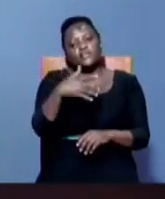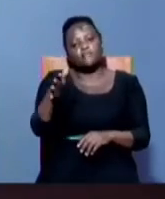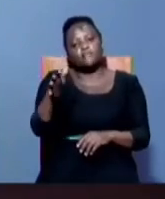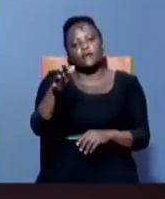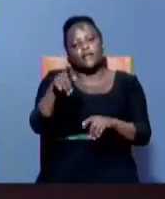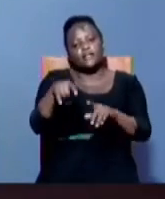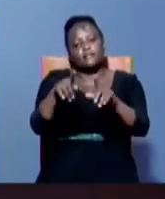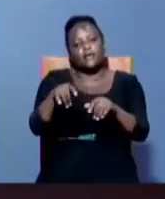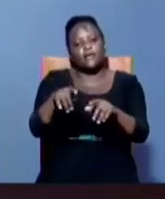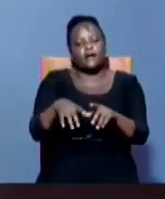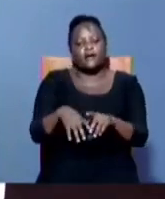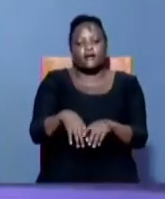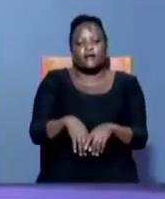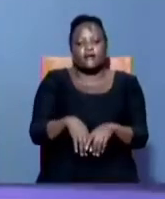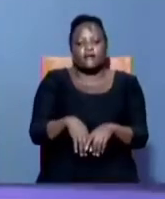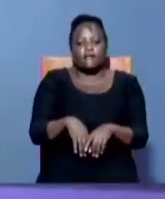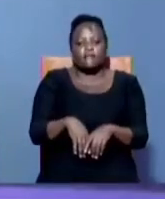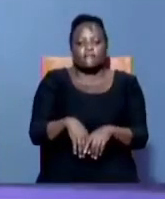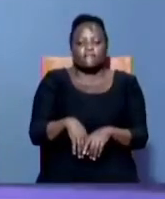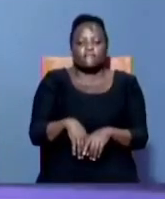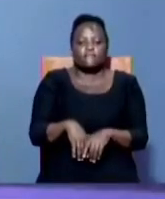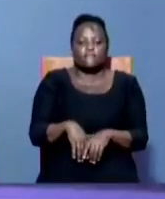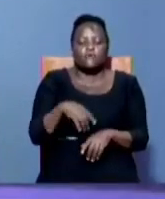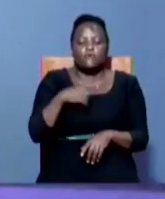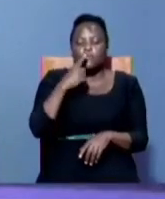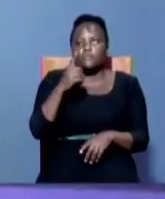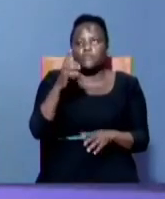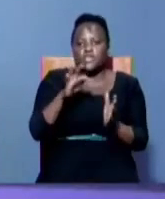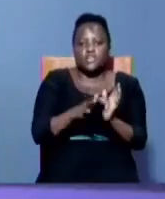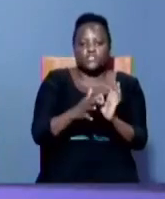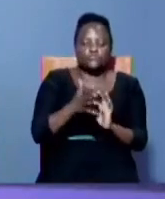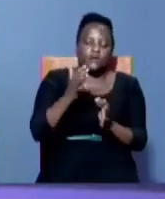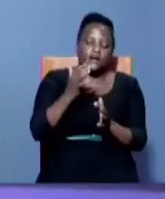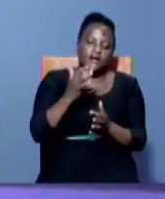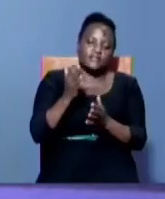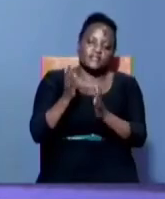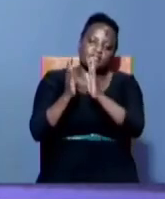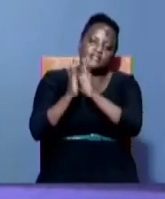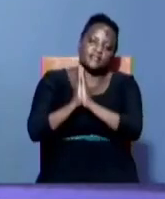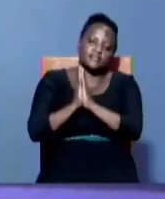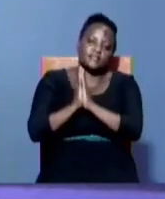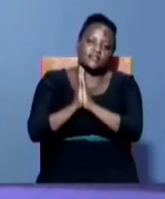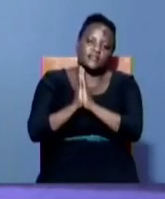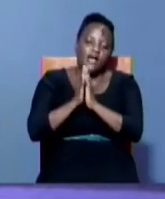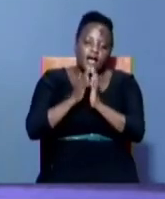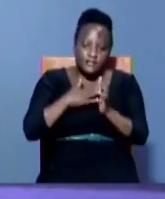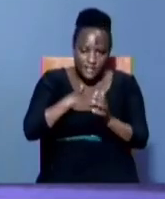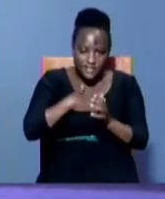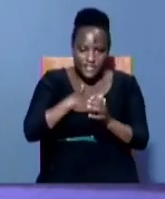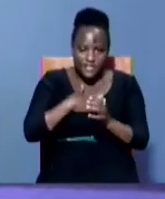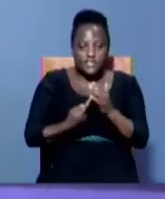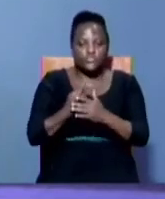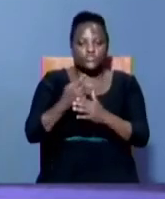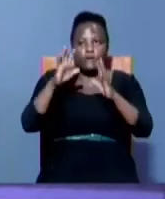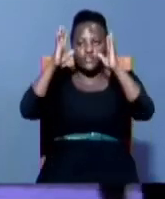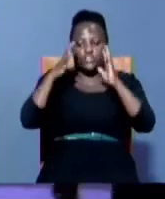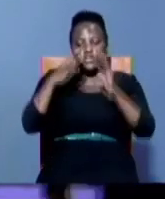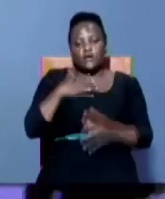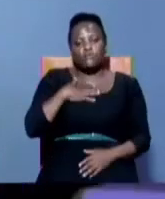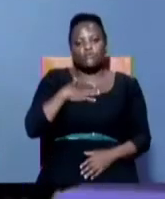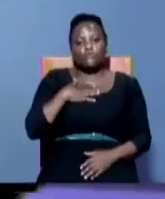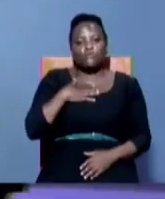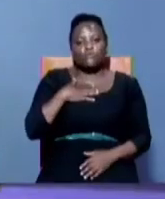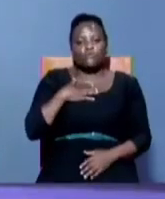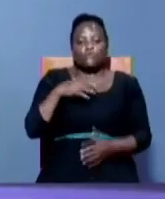ulipo, tembea kwamba Yesu asante, natoa maisha yangu. Neema na sheria ya Bwana ikutane kwenye moyo wangu. Kwenye vituo